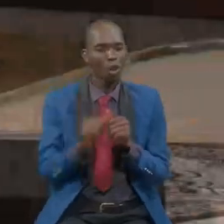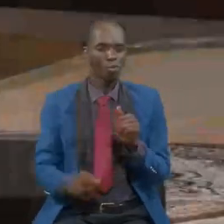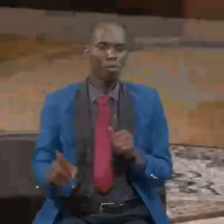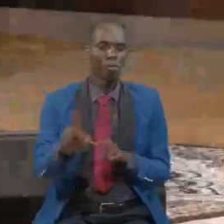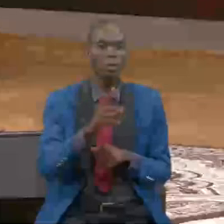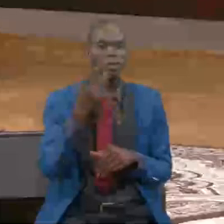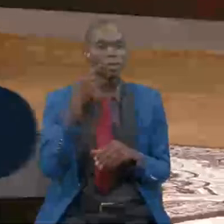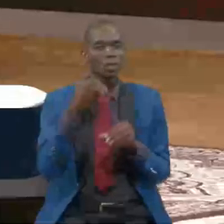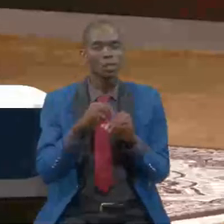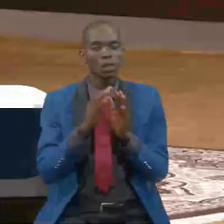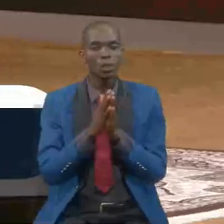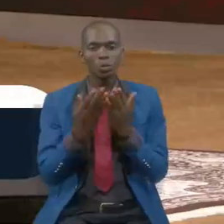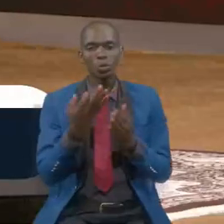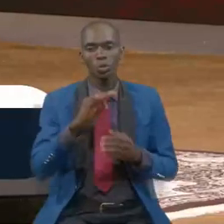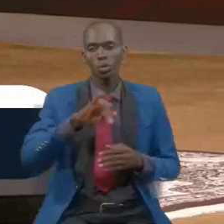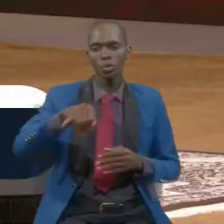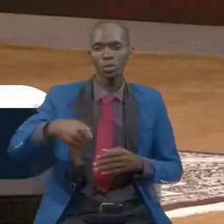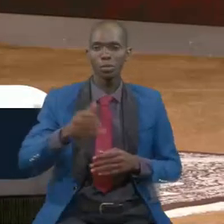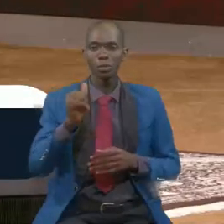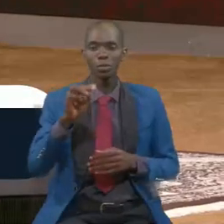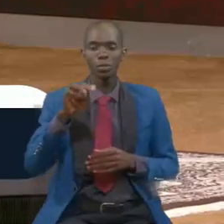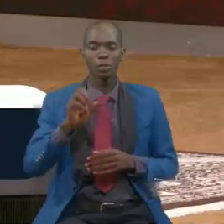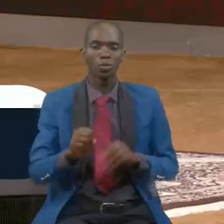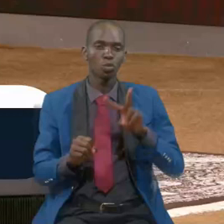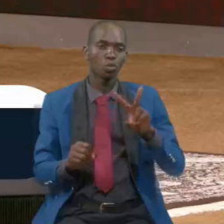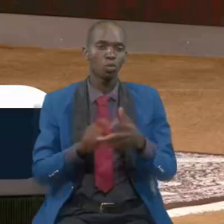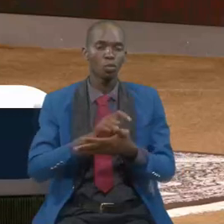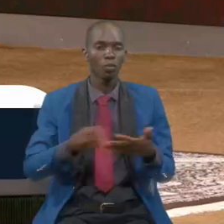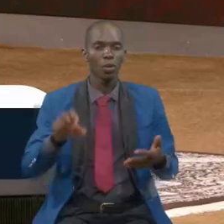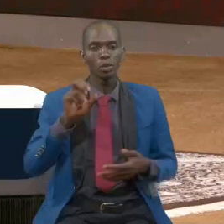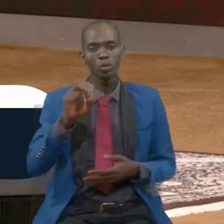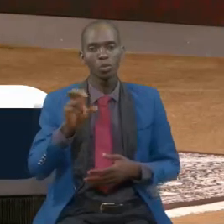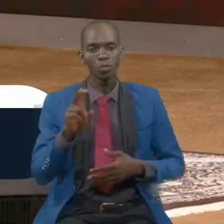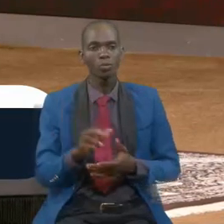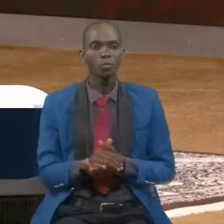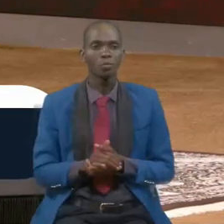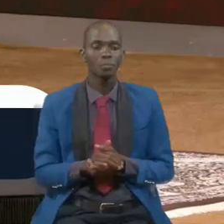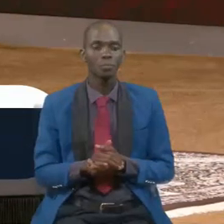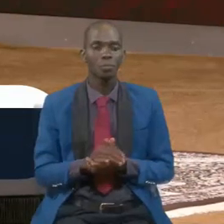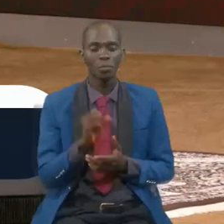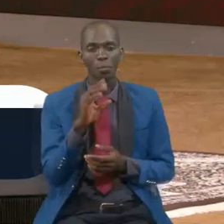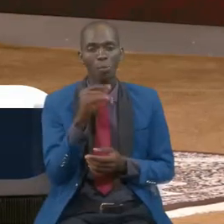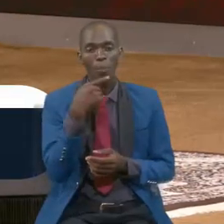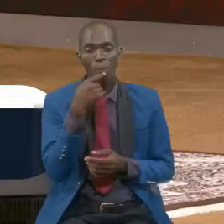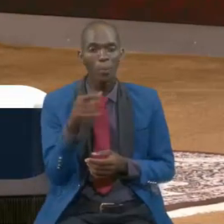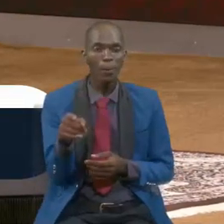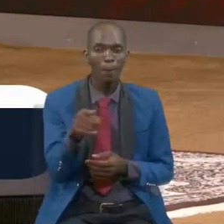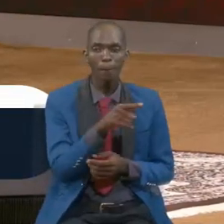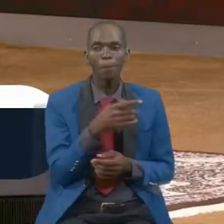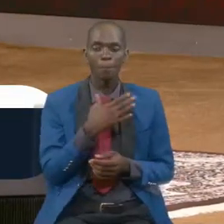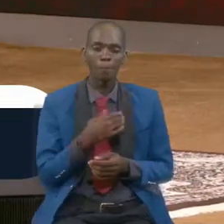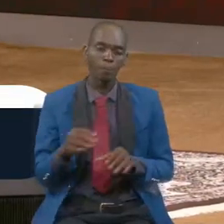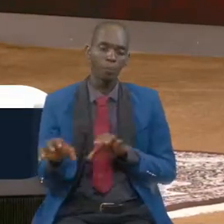à Jacques chapitre 2 verset 12 parlez